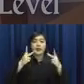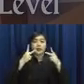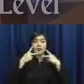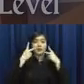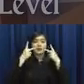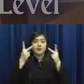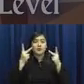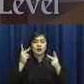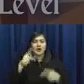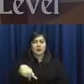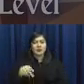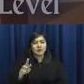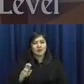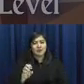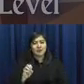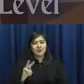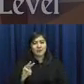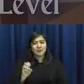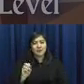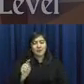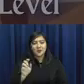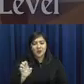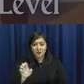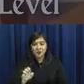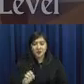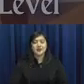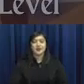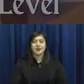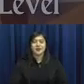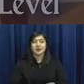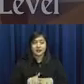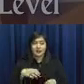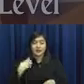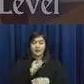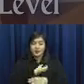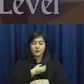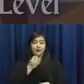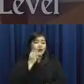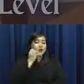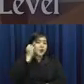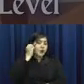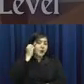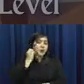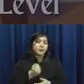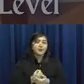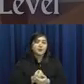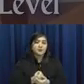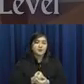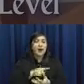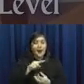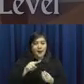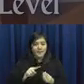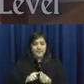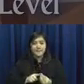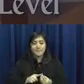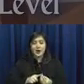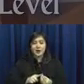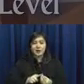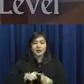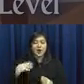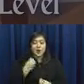church, pagdating sa bahay, ang lagi niyang, kumbaga, nai-echo, napapaugog sa bahay, ay yung authority ni